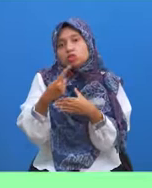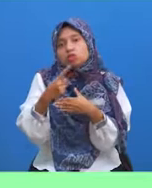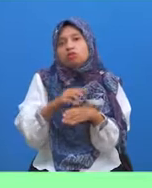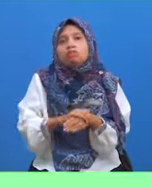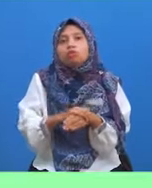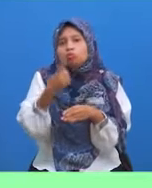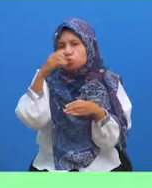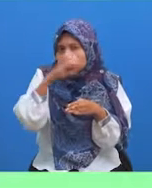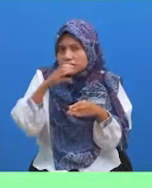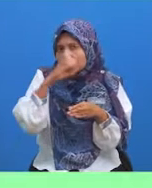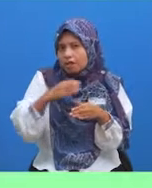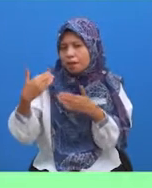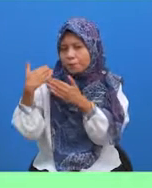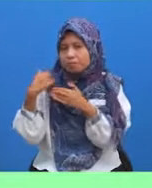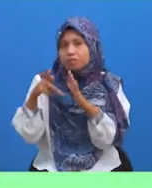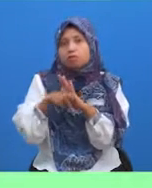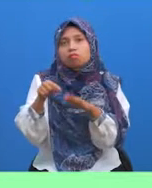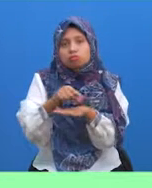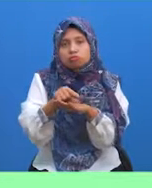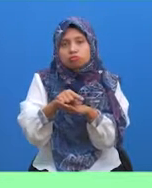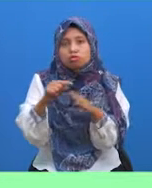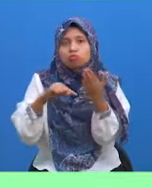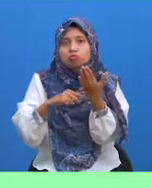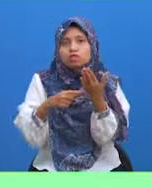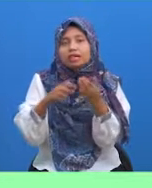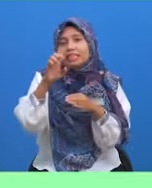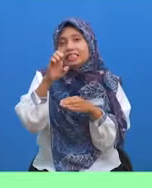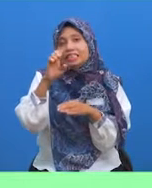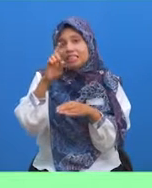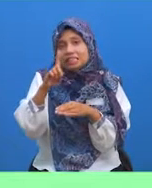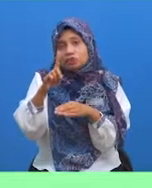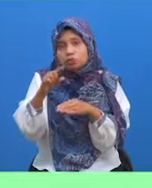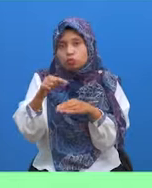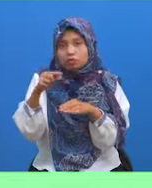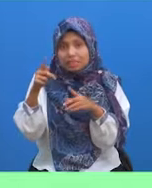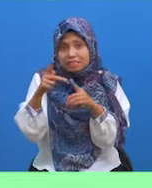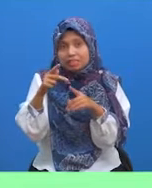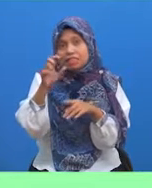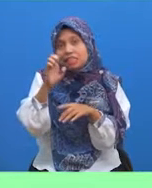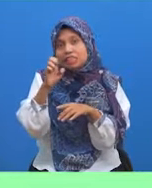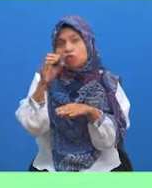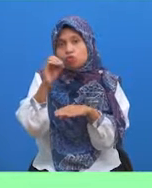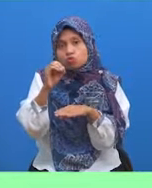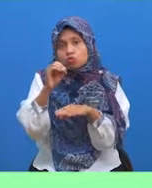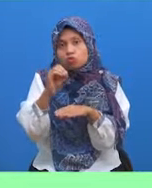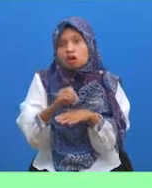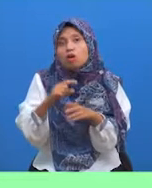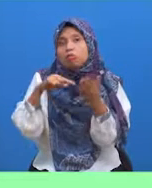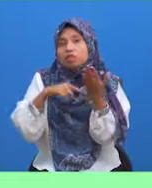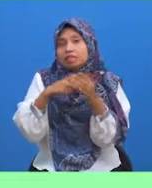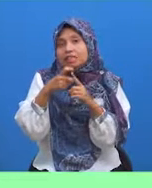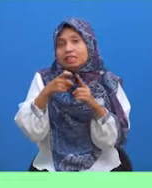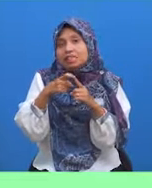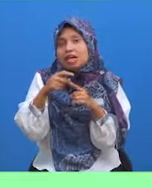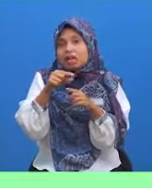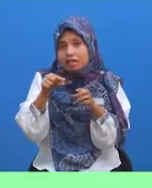untuk mencari beban pengguna mulyi satu kegarisan ini kosong beban pengeluaran mulkhan dari